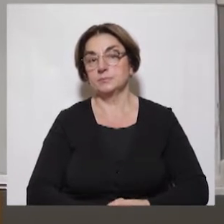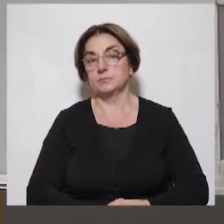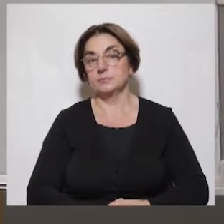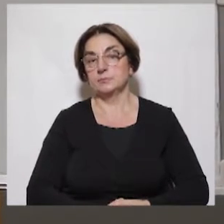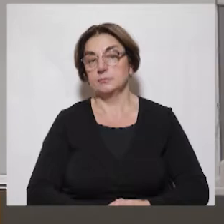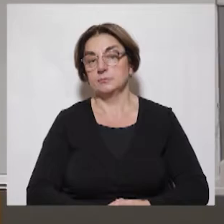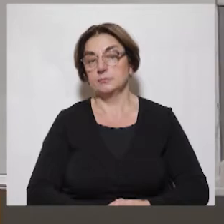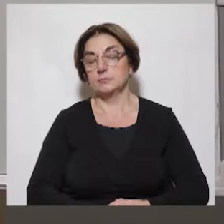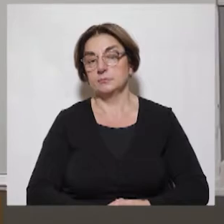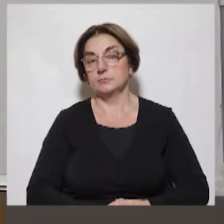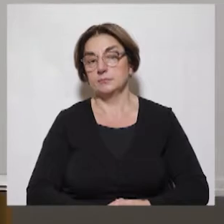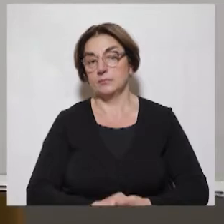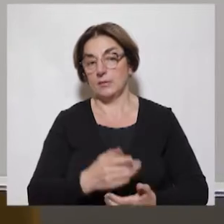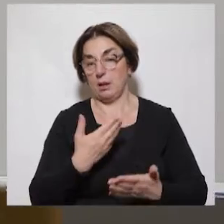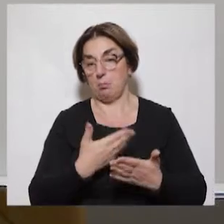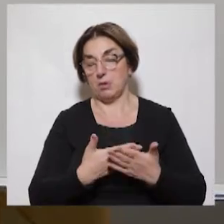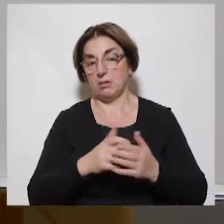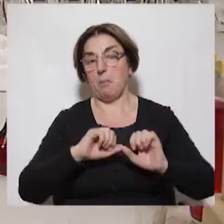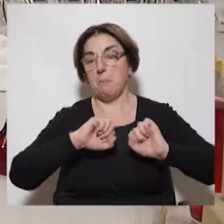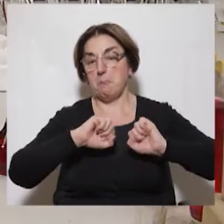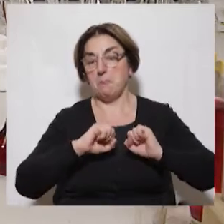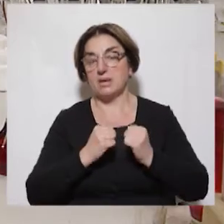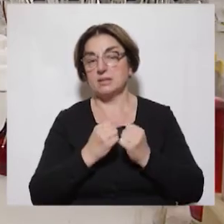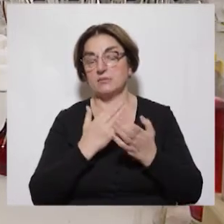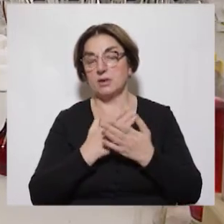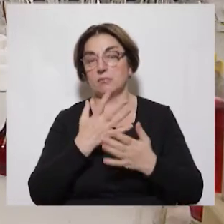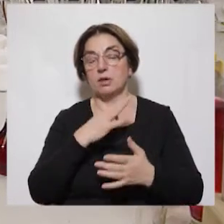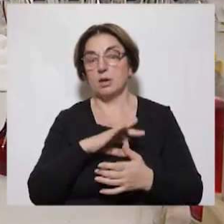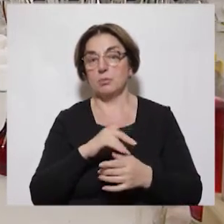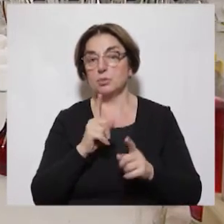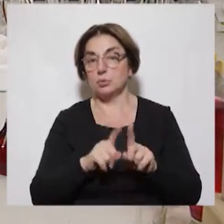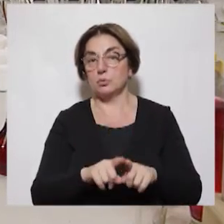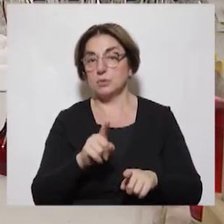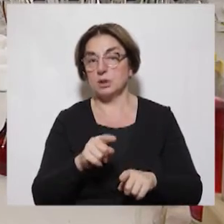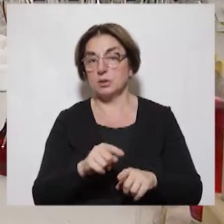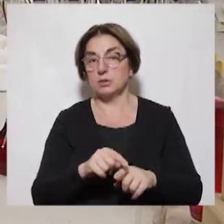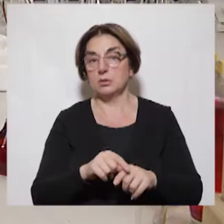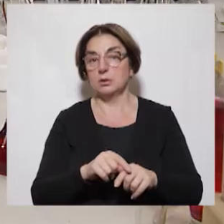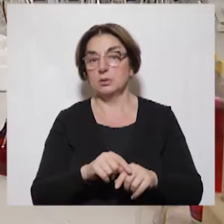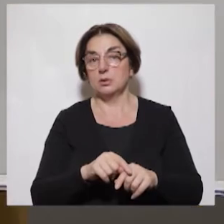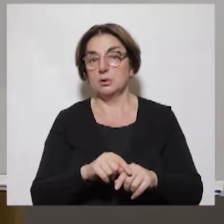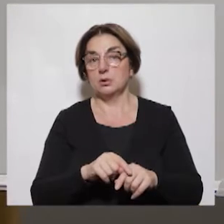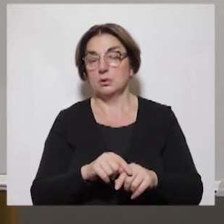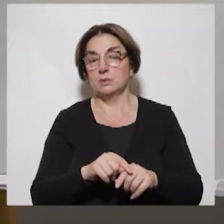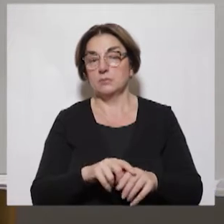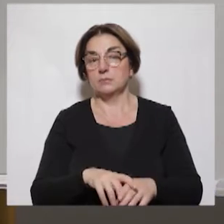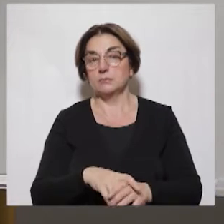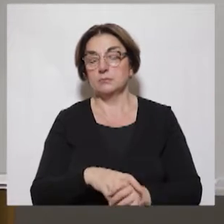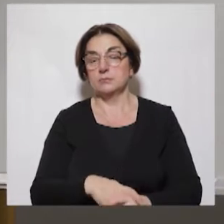რომ აი ესეთი მაცივარი გვაქვს ჩვენ გამოყენებული. თუმცა ასევე დავახატოთ მას